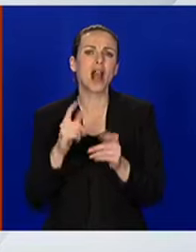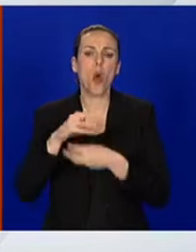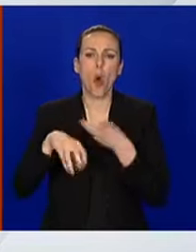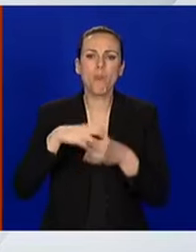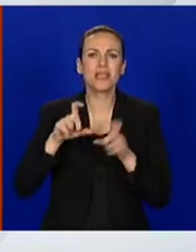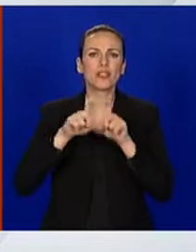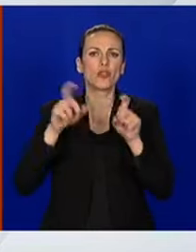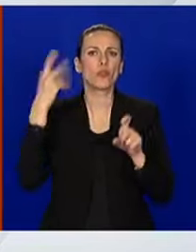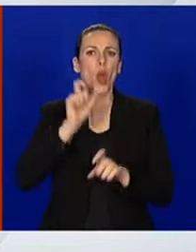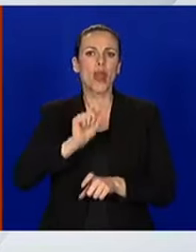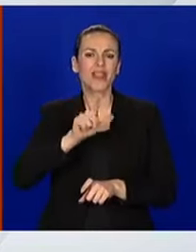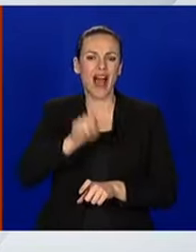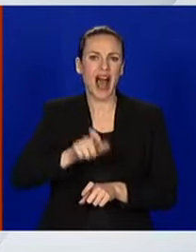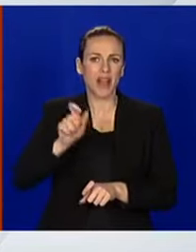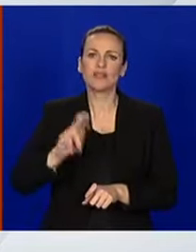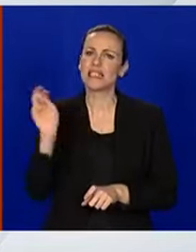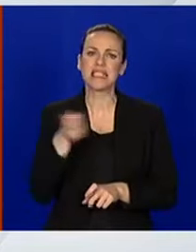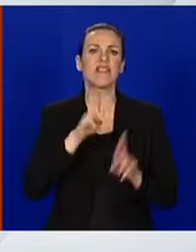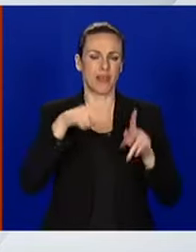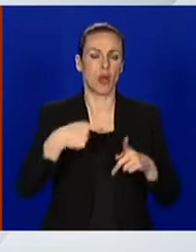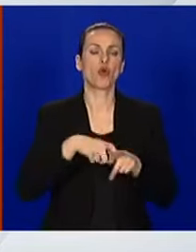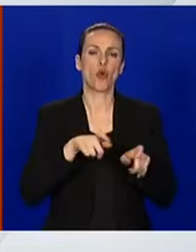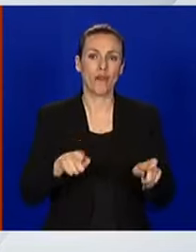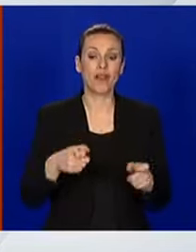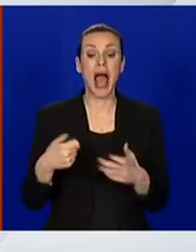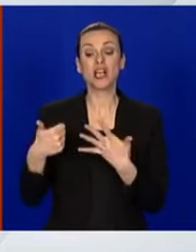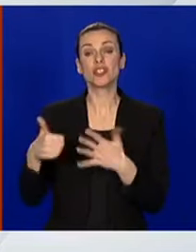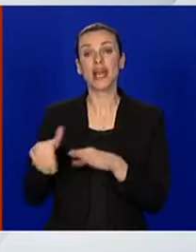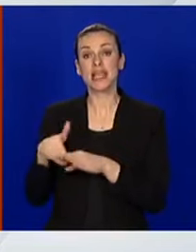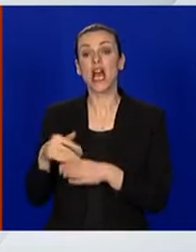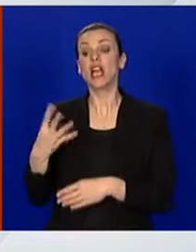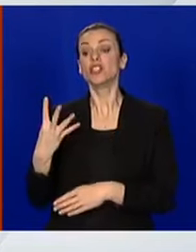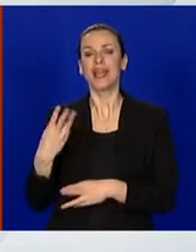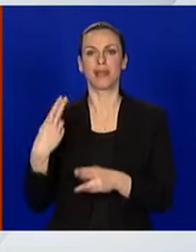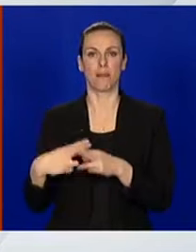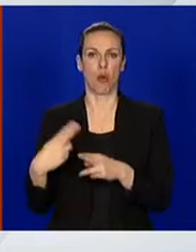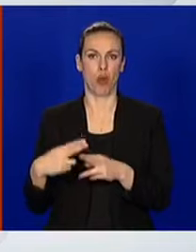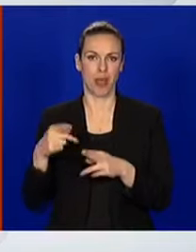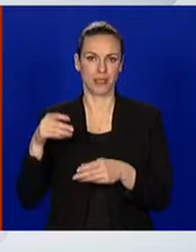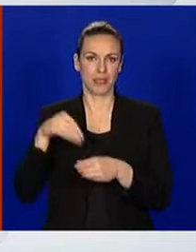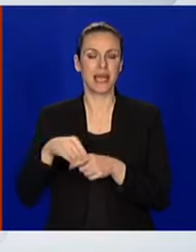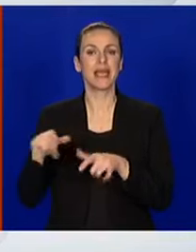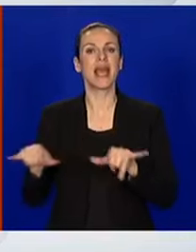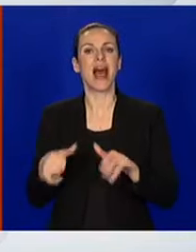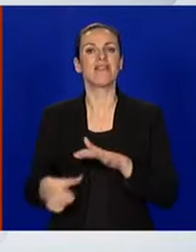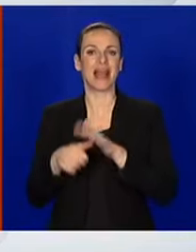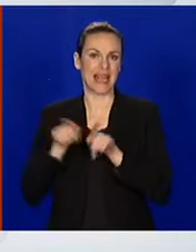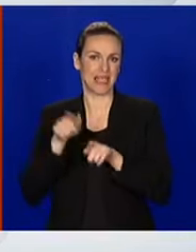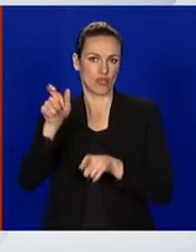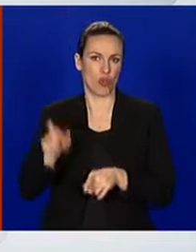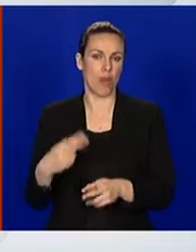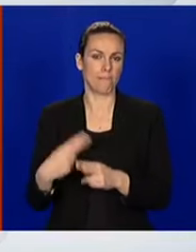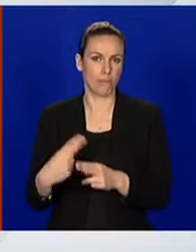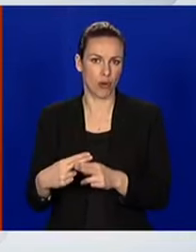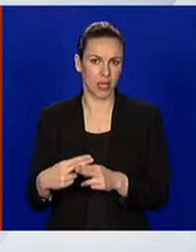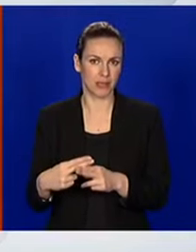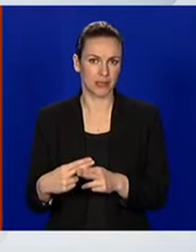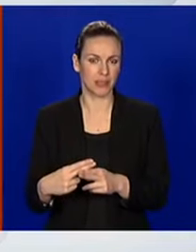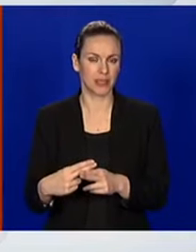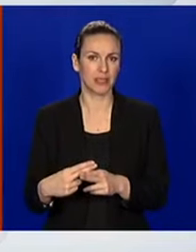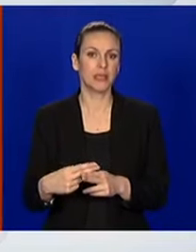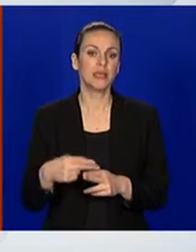bilo 12 štićenika, svi su pozitivni i od 6 djelatnika 4 su pozitivni, uključujući ravnateljicu. Dakle, to je,